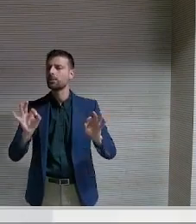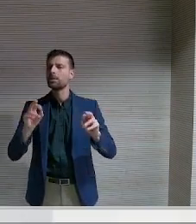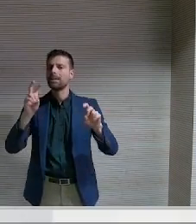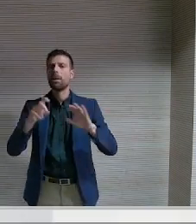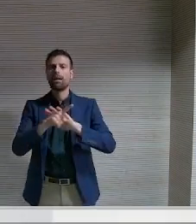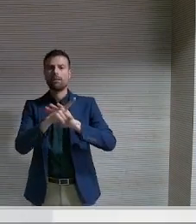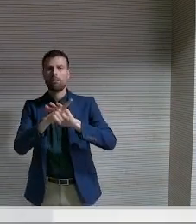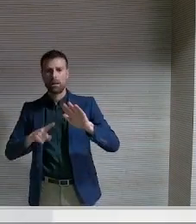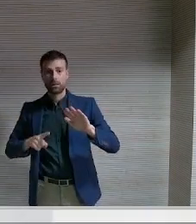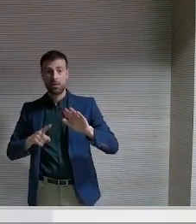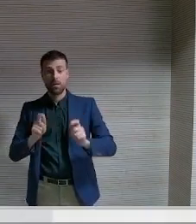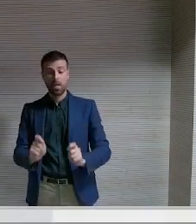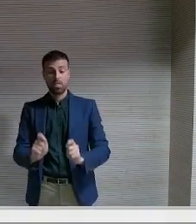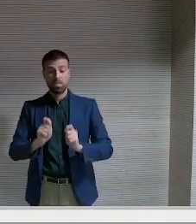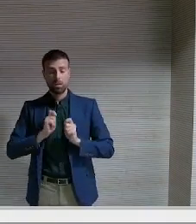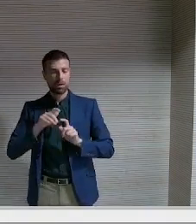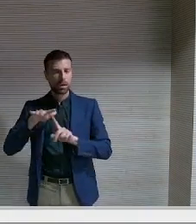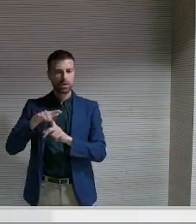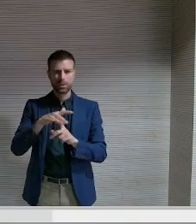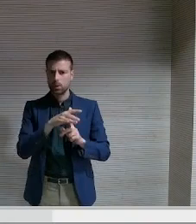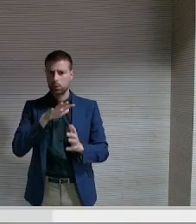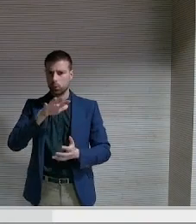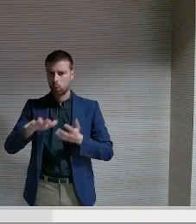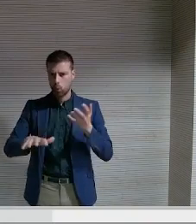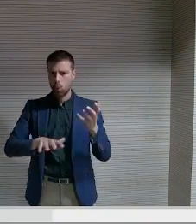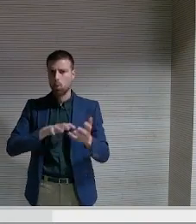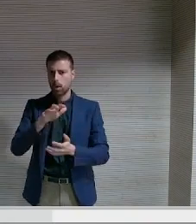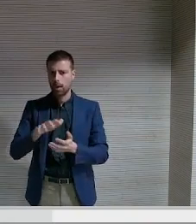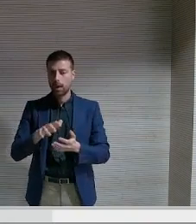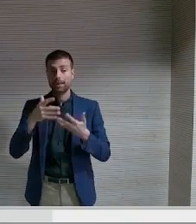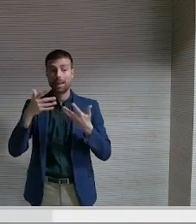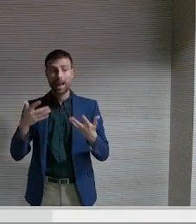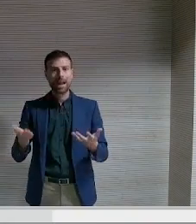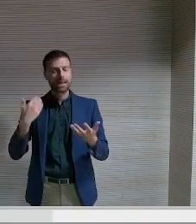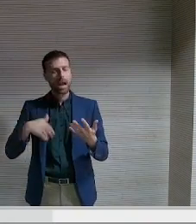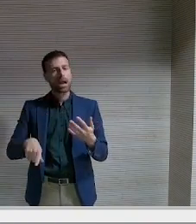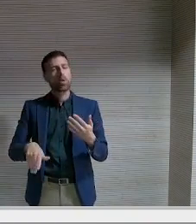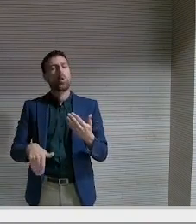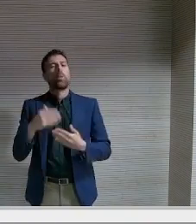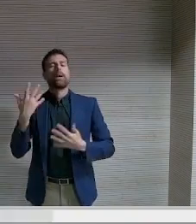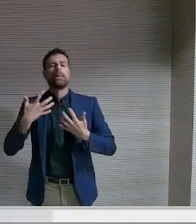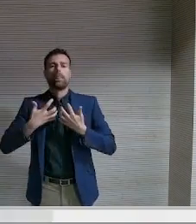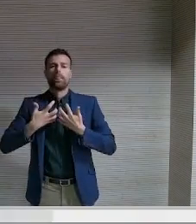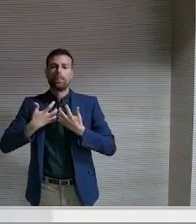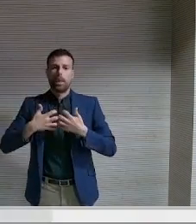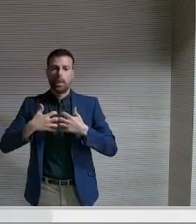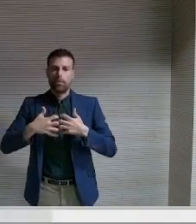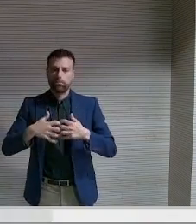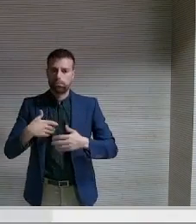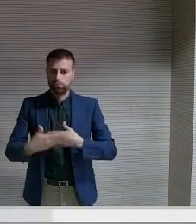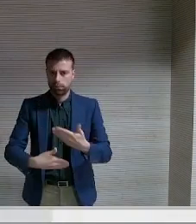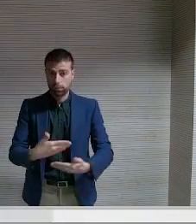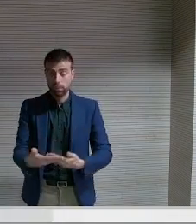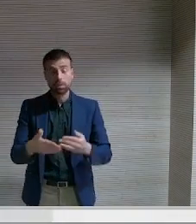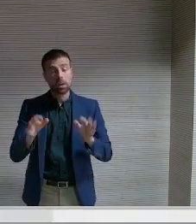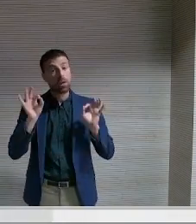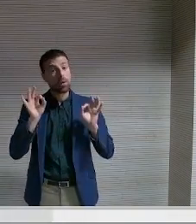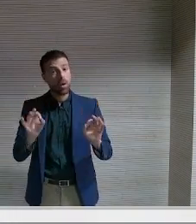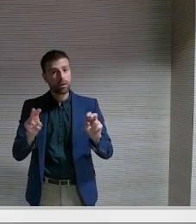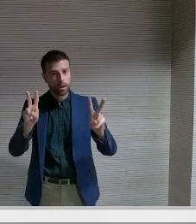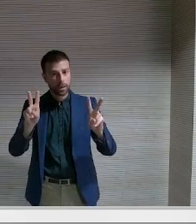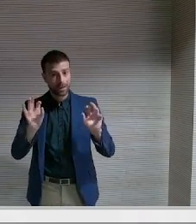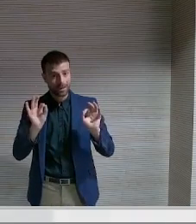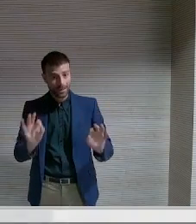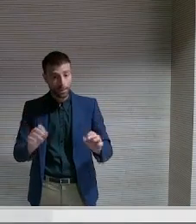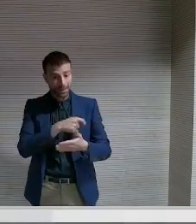i això ha generat situacions complexes. S'estan desencallant i al seu moment, doncs, concretament pel que fa referència